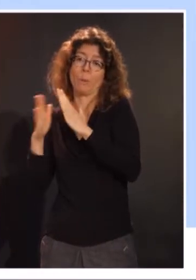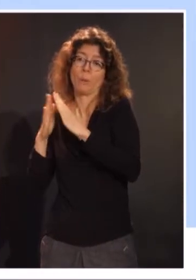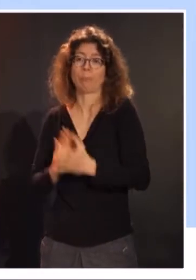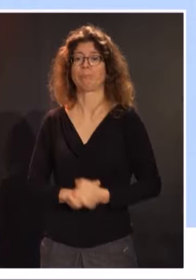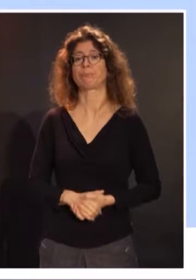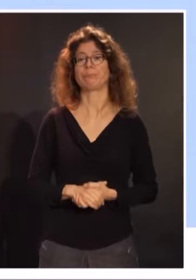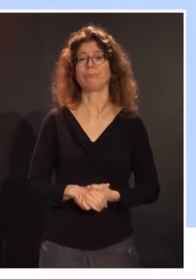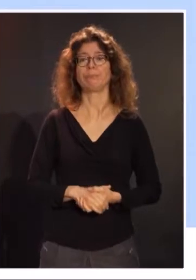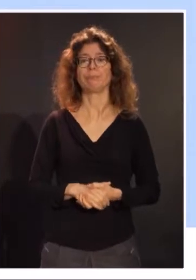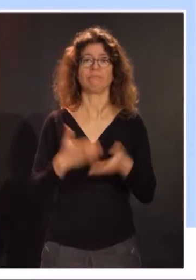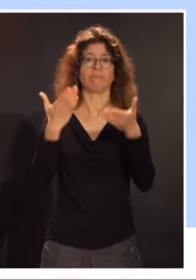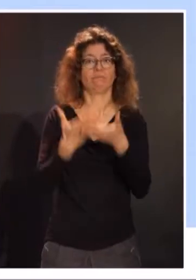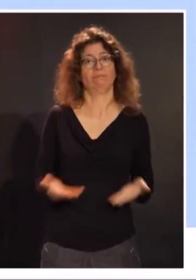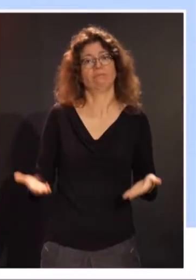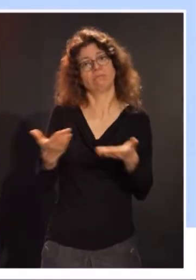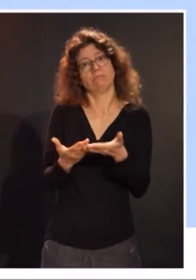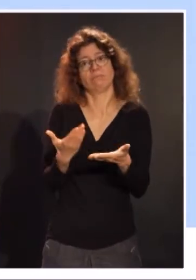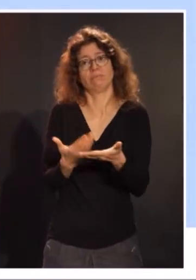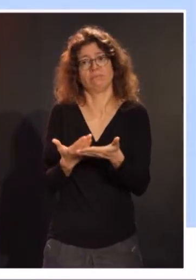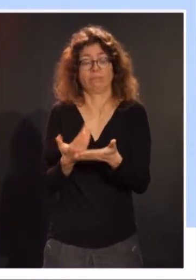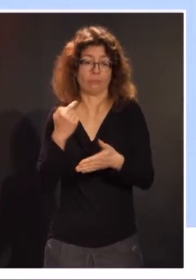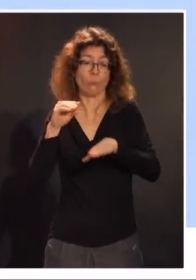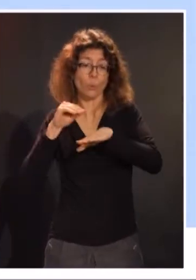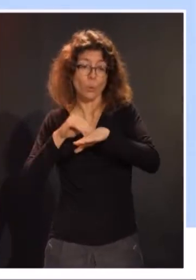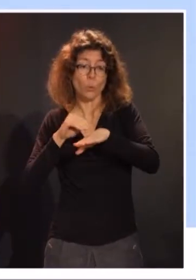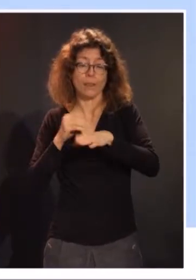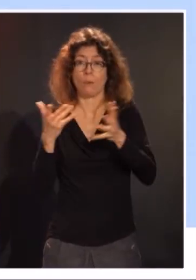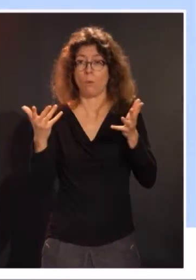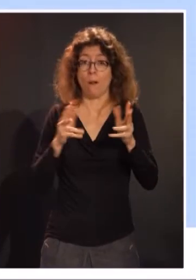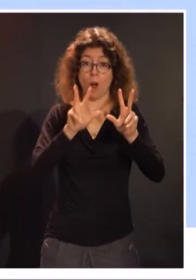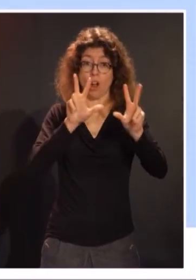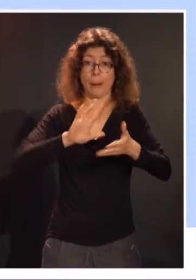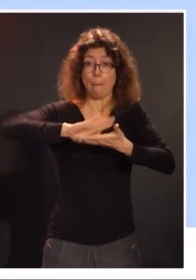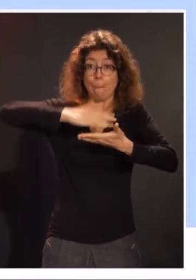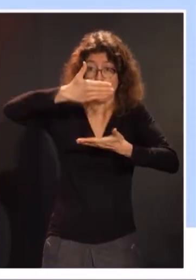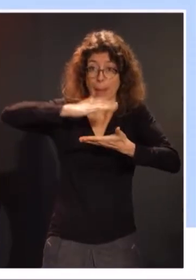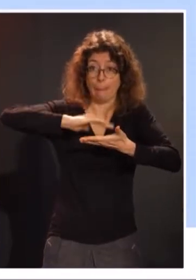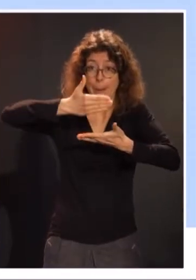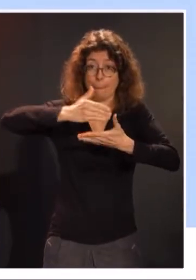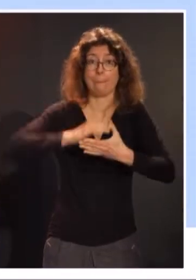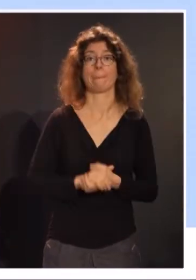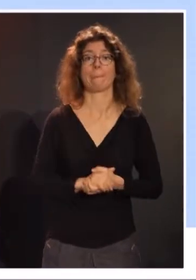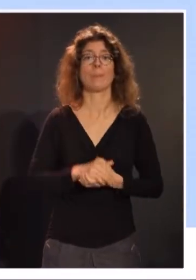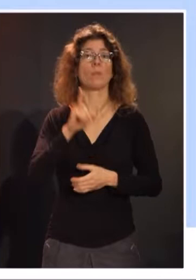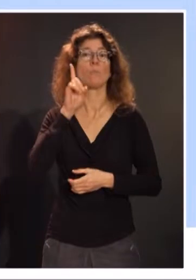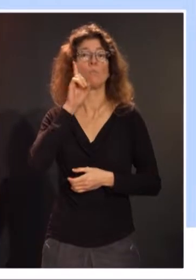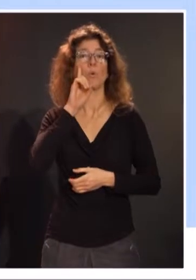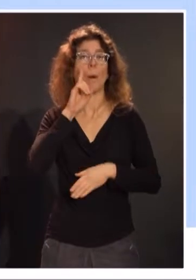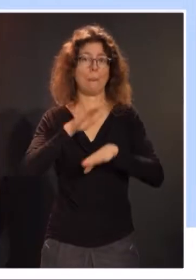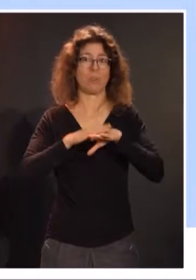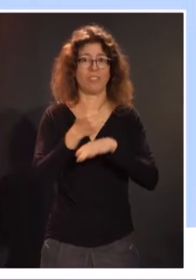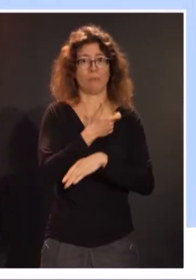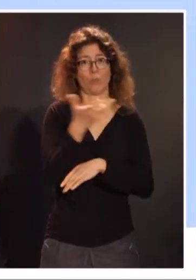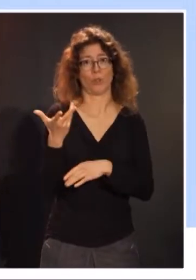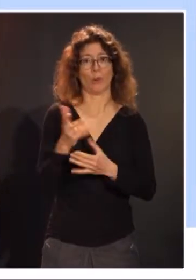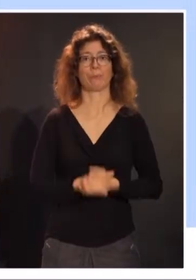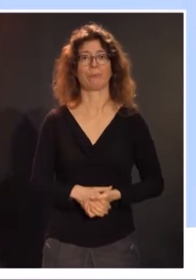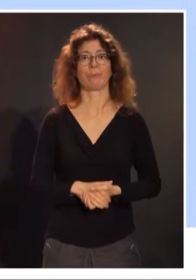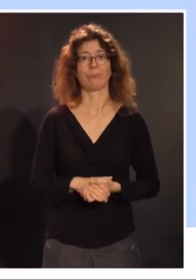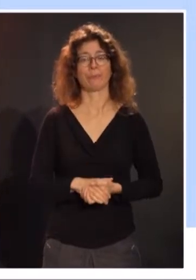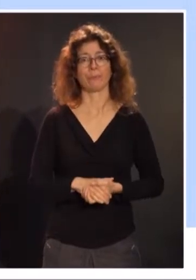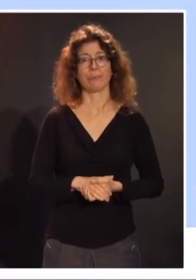Donc, dans ce contexte, ce qui a été préconisé, c'est plutôt un ordinateur portable, pour plusieurs raisons, parce que